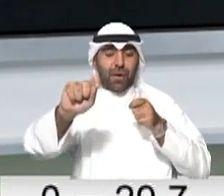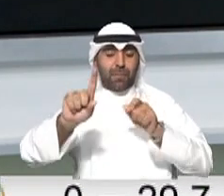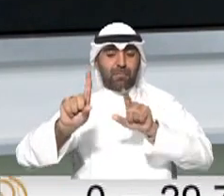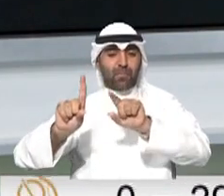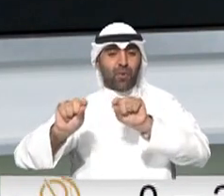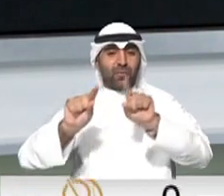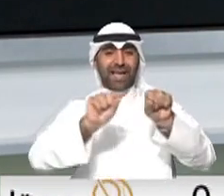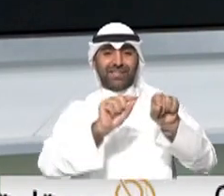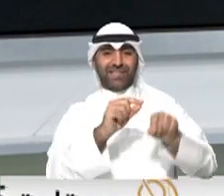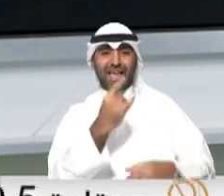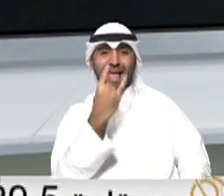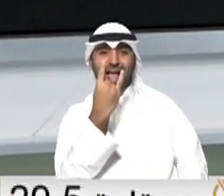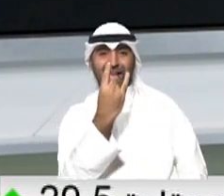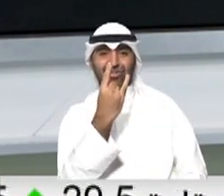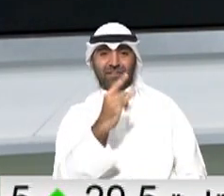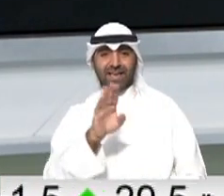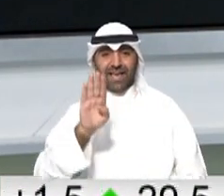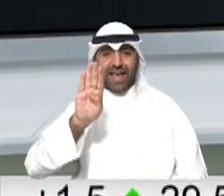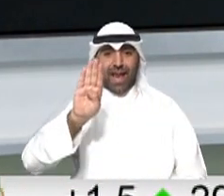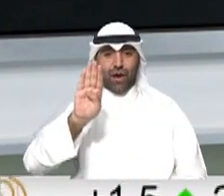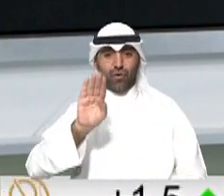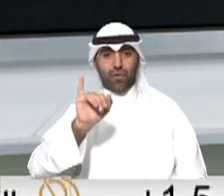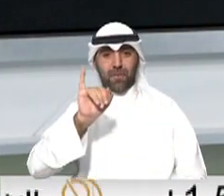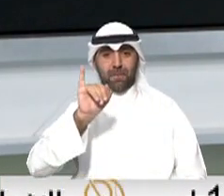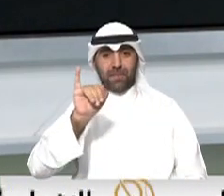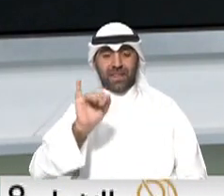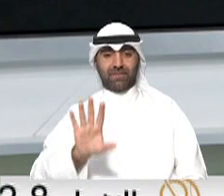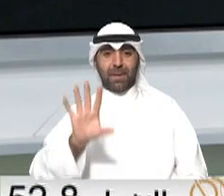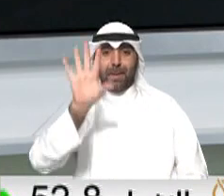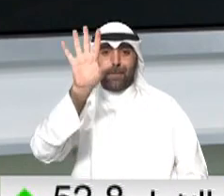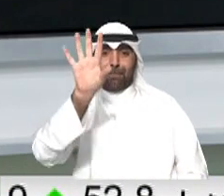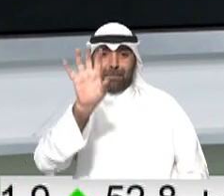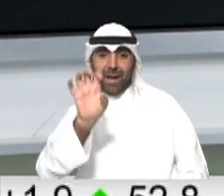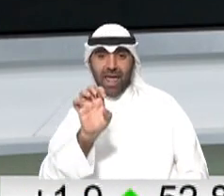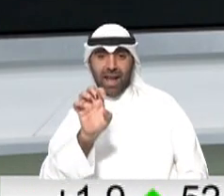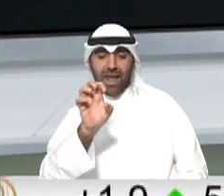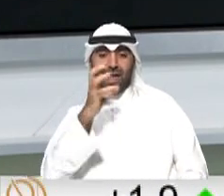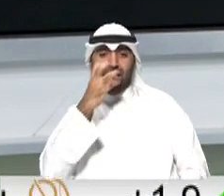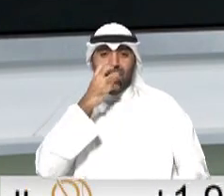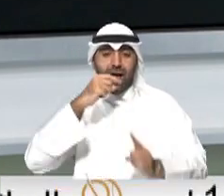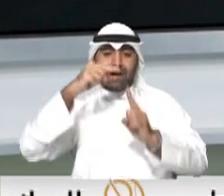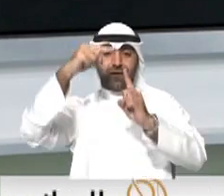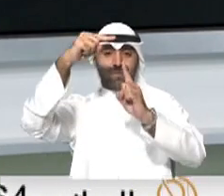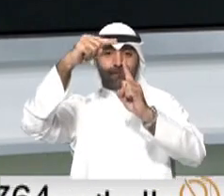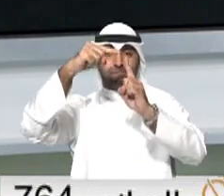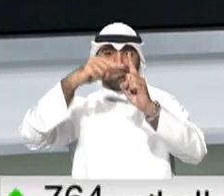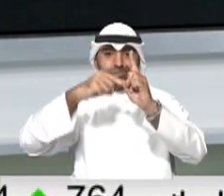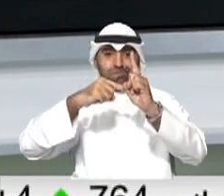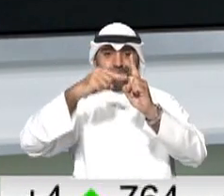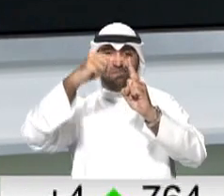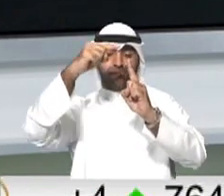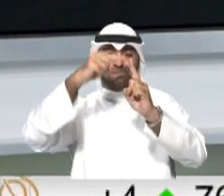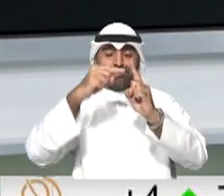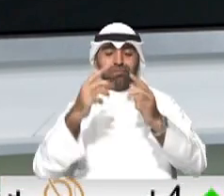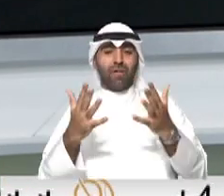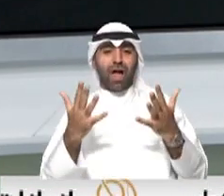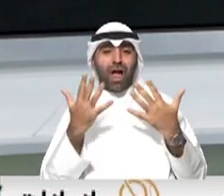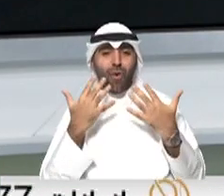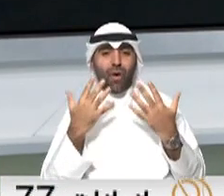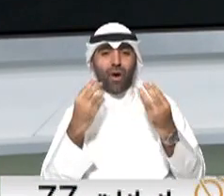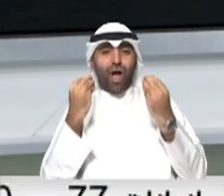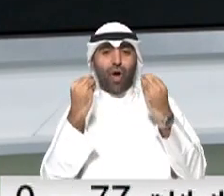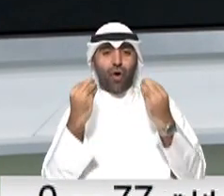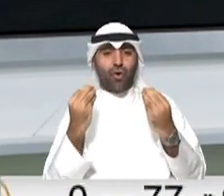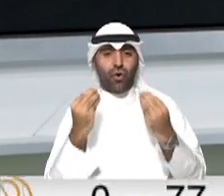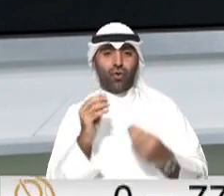أجواء معتدلة خاصة في المناطق الصحراوية من دولة الكويت، منطقة الشقاعي والسالمي 17 درجة مئوية،